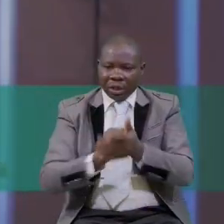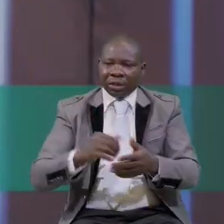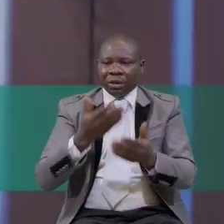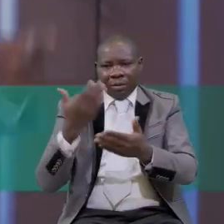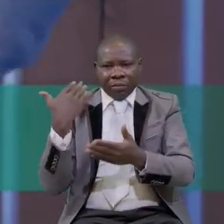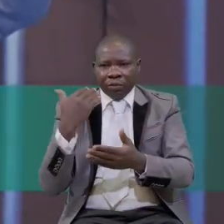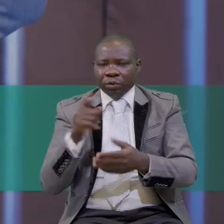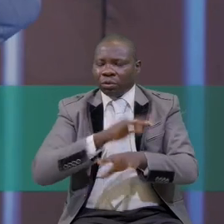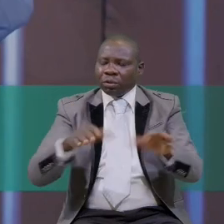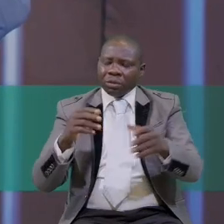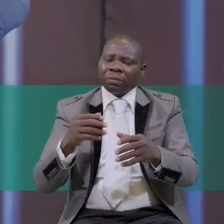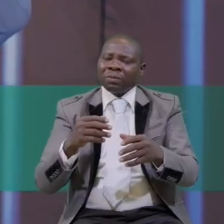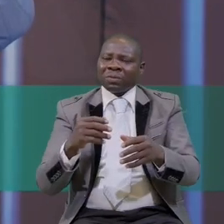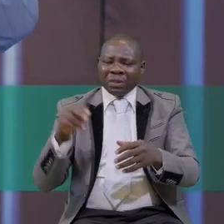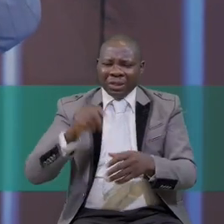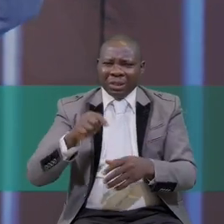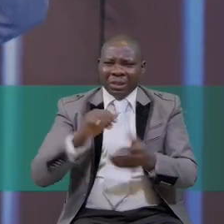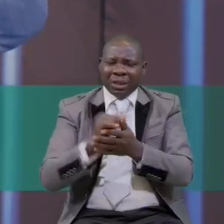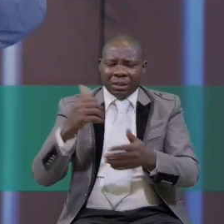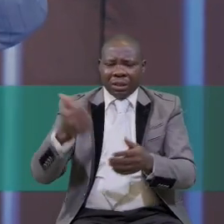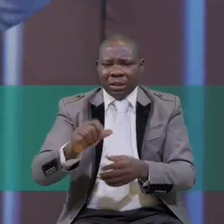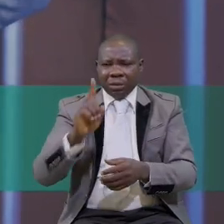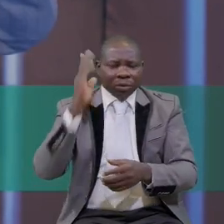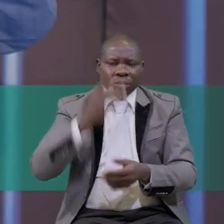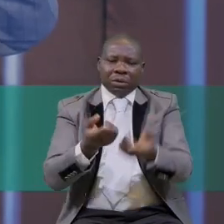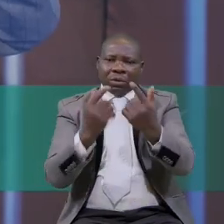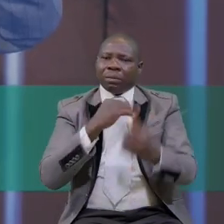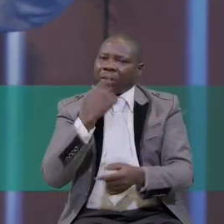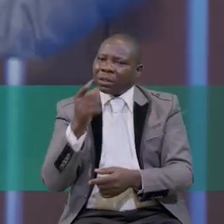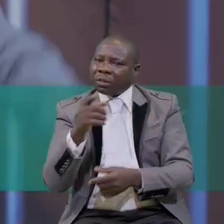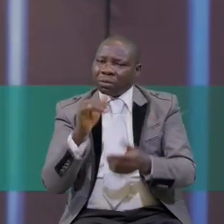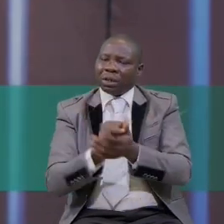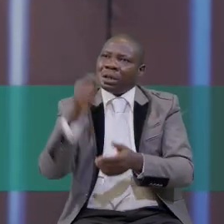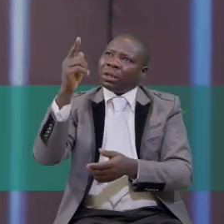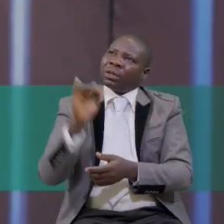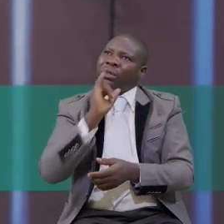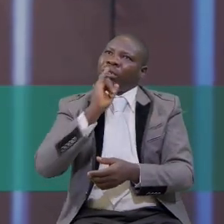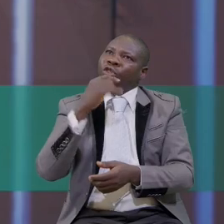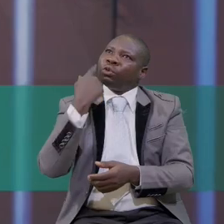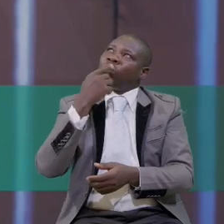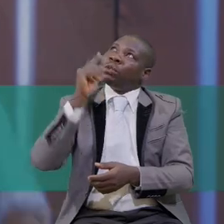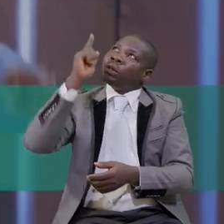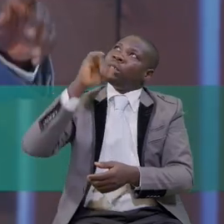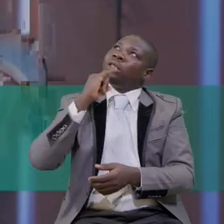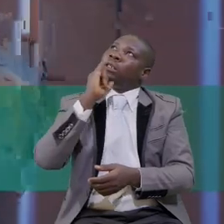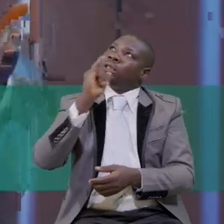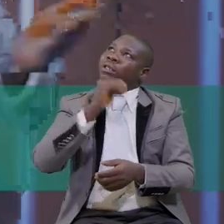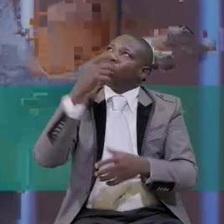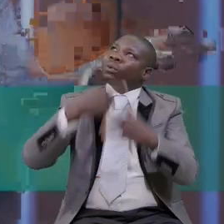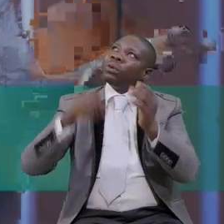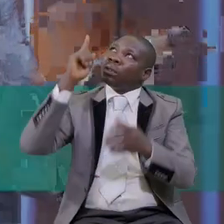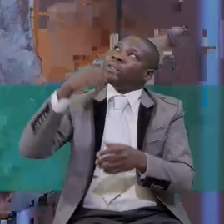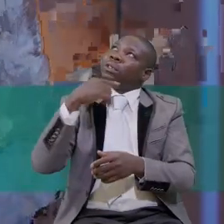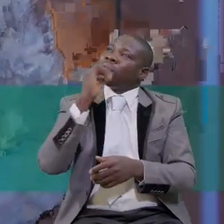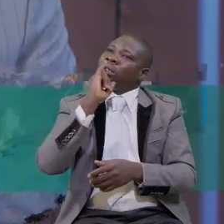Vous n'avez pas besoin que quelqu'un vienne vous dire que Dieu est, qu'il est, ce qu'il est et ce qu'il peut, et il peut faire ce que sa